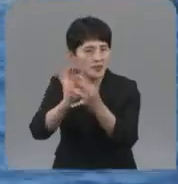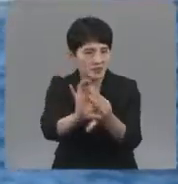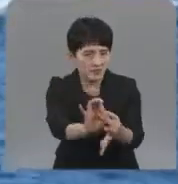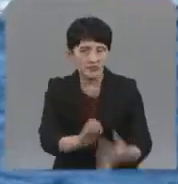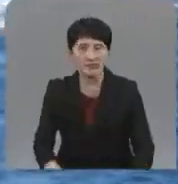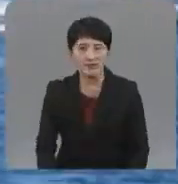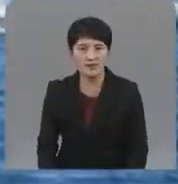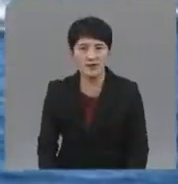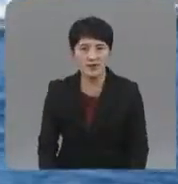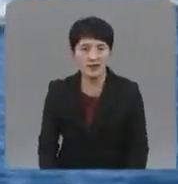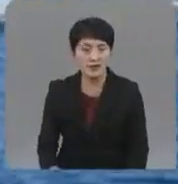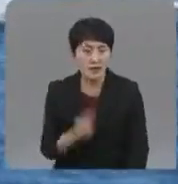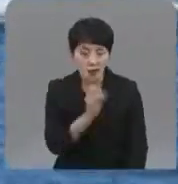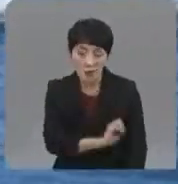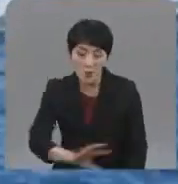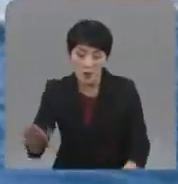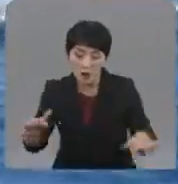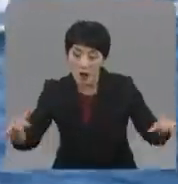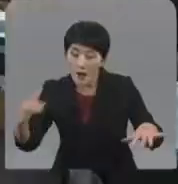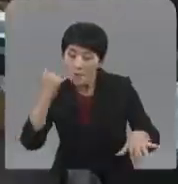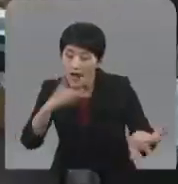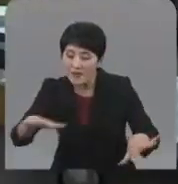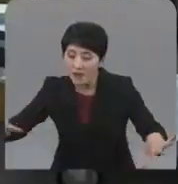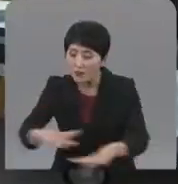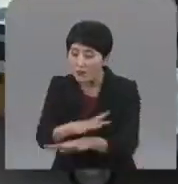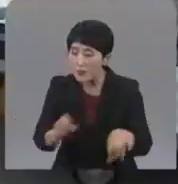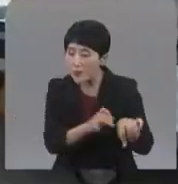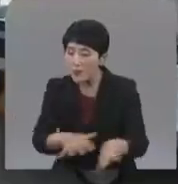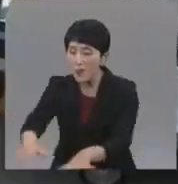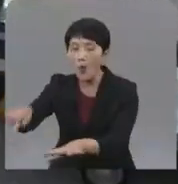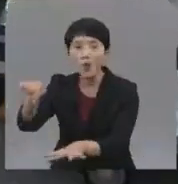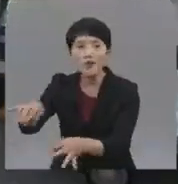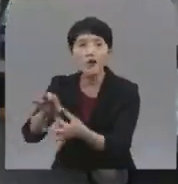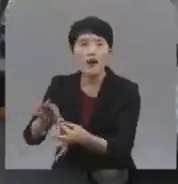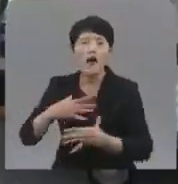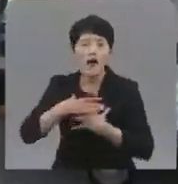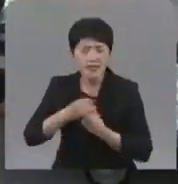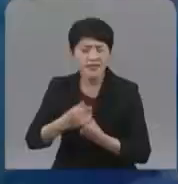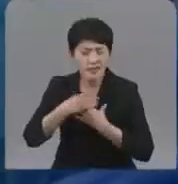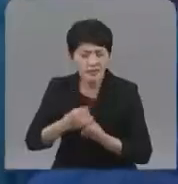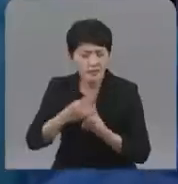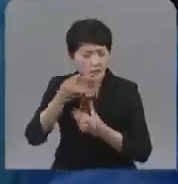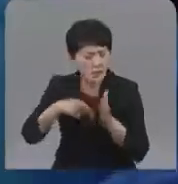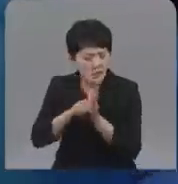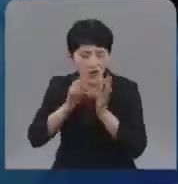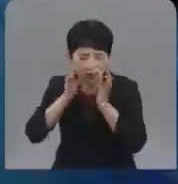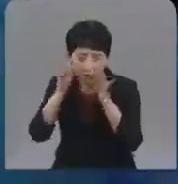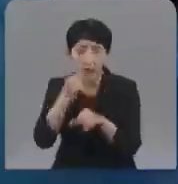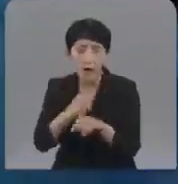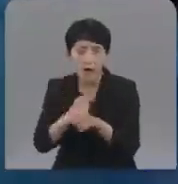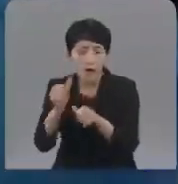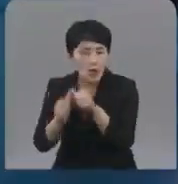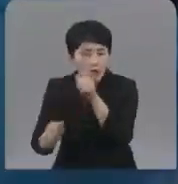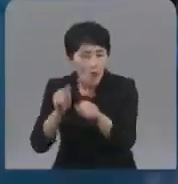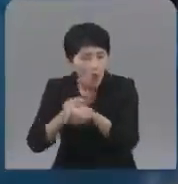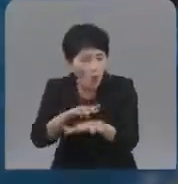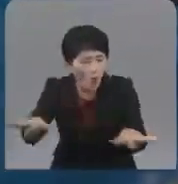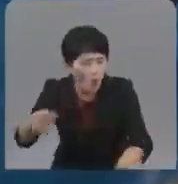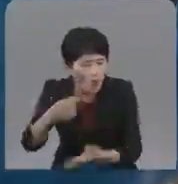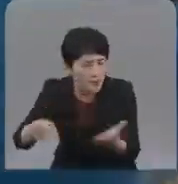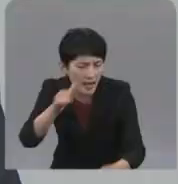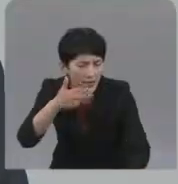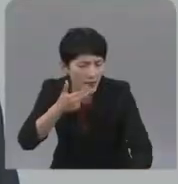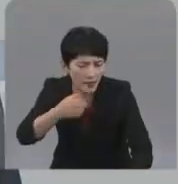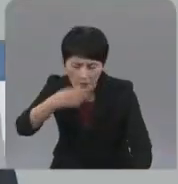de filtration par absorption, dit ALPS. Le dispositif ne permettant pas de retirer le